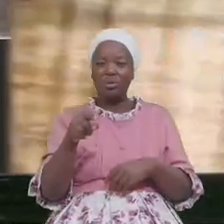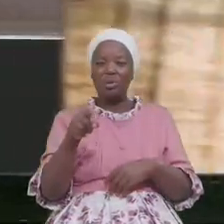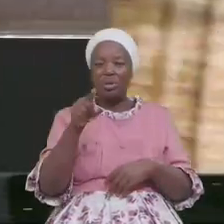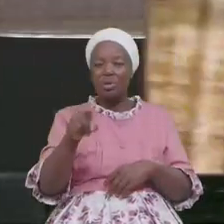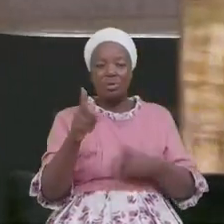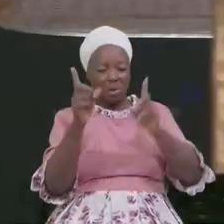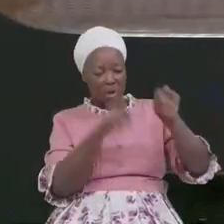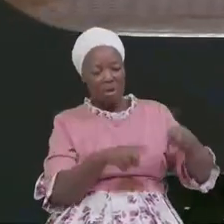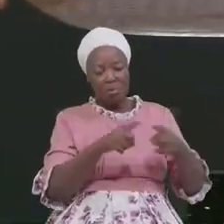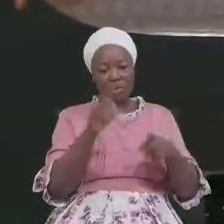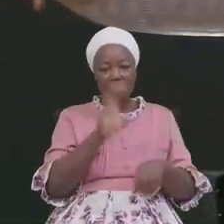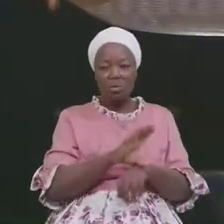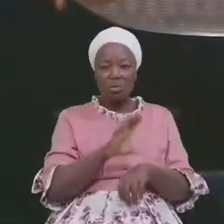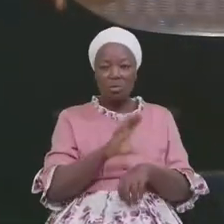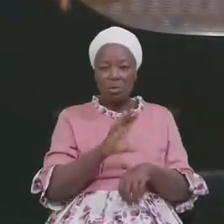l'église.